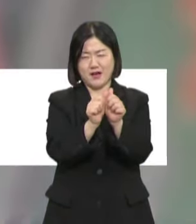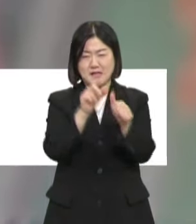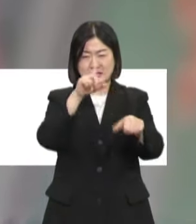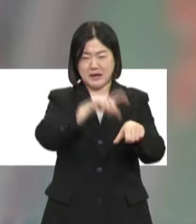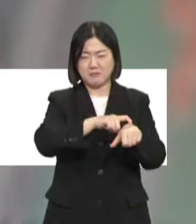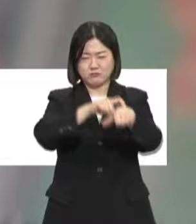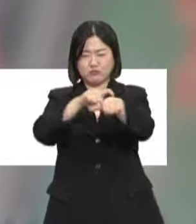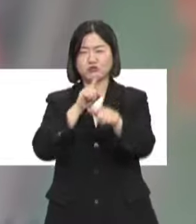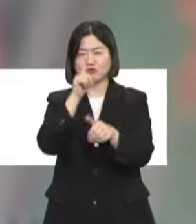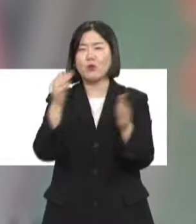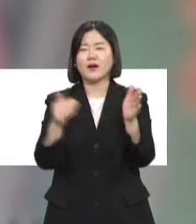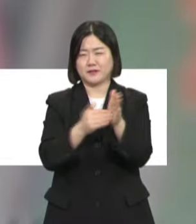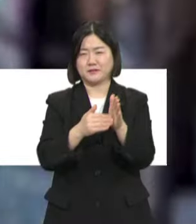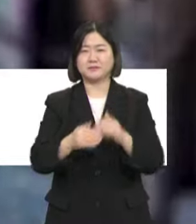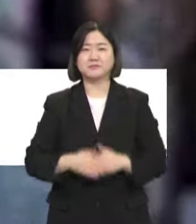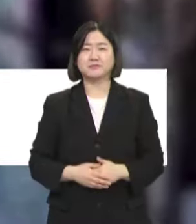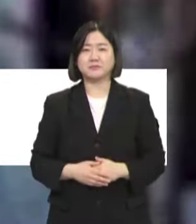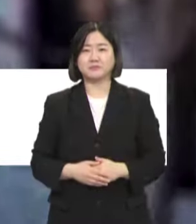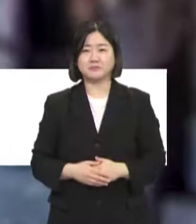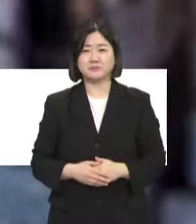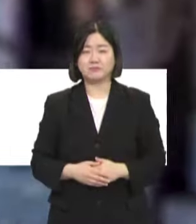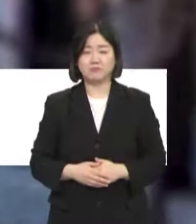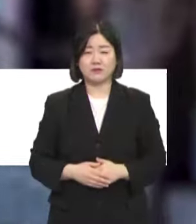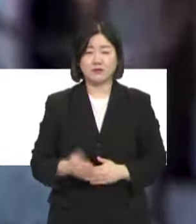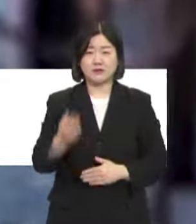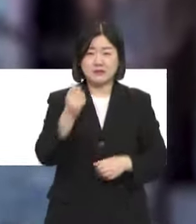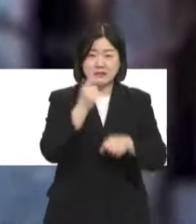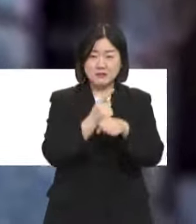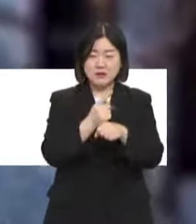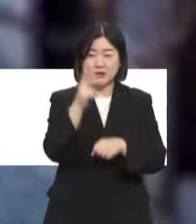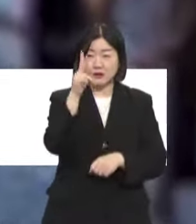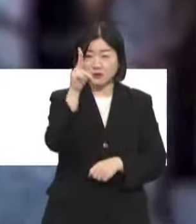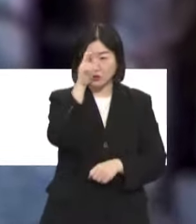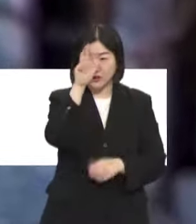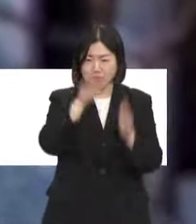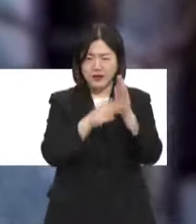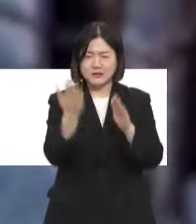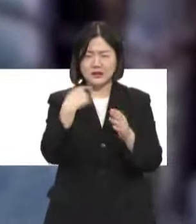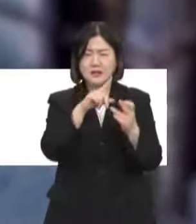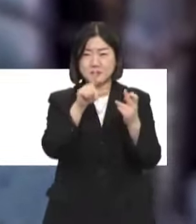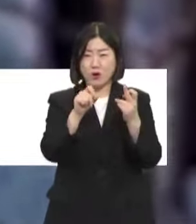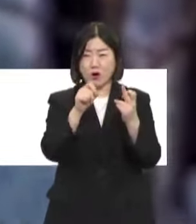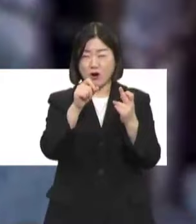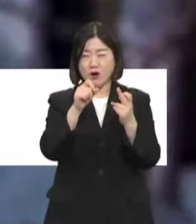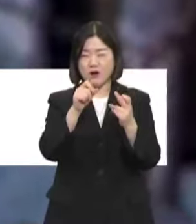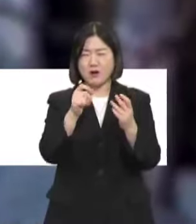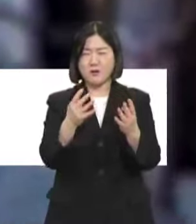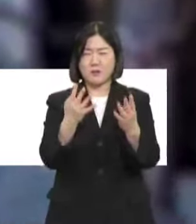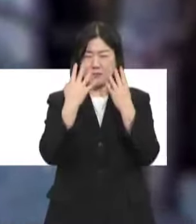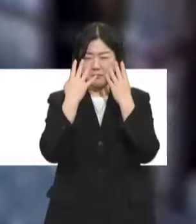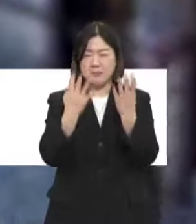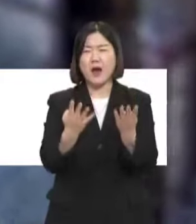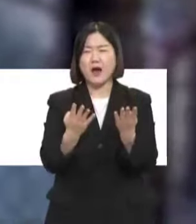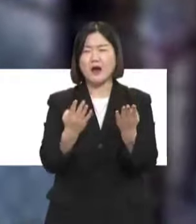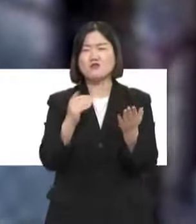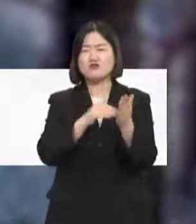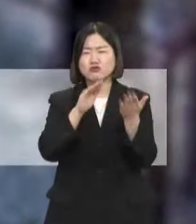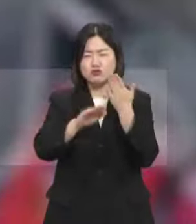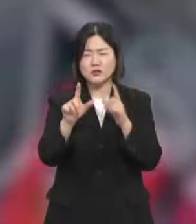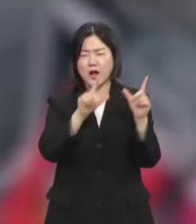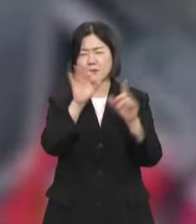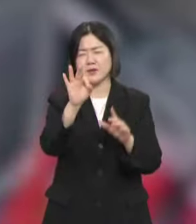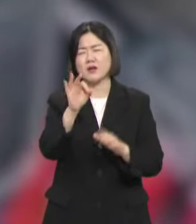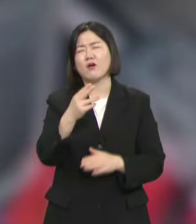검거에 검찰에 구속 송치했습니다는 경찰조사에서 지난해 12월 동종 전과로 보격 하다 출소한 뒤